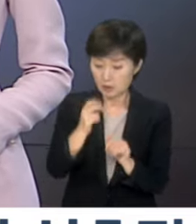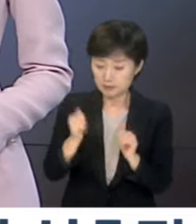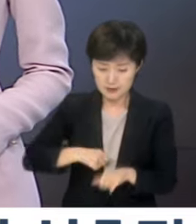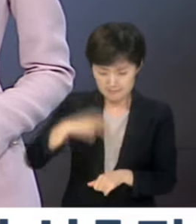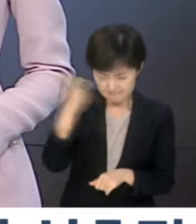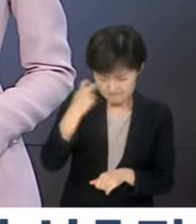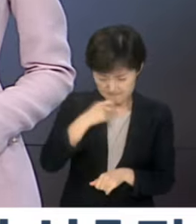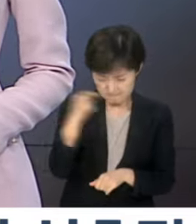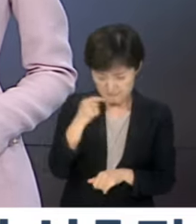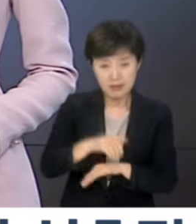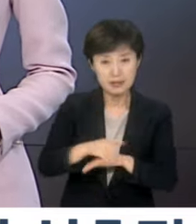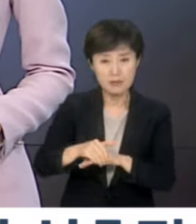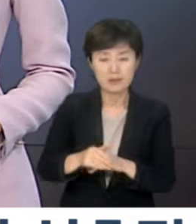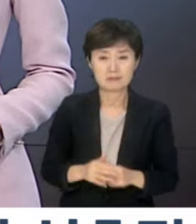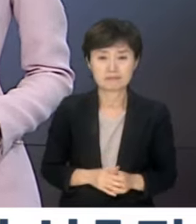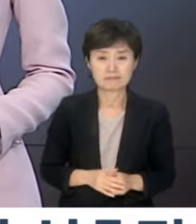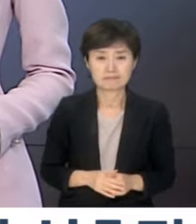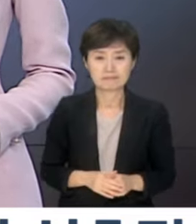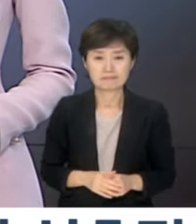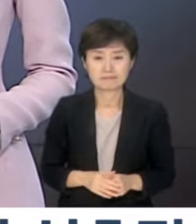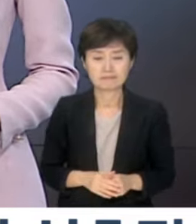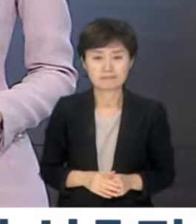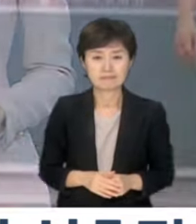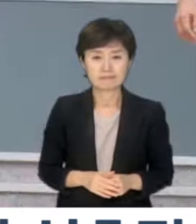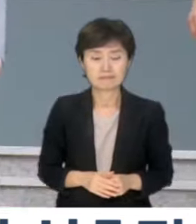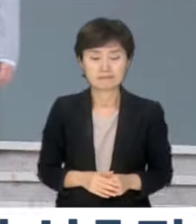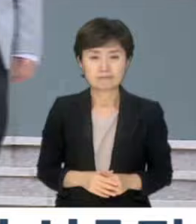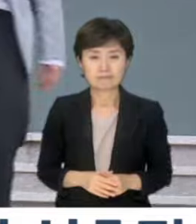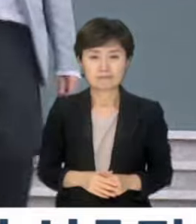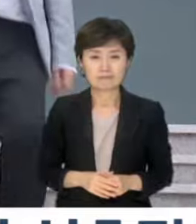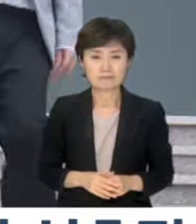보입니다. 이채연 기자의 단독 보도입니다.